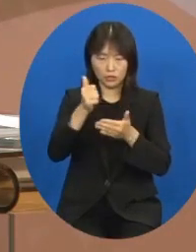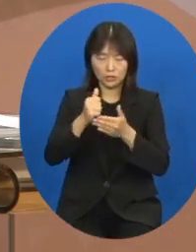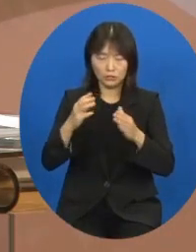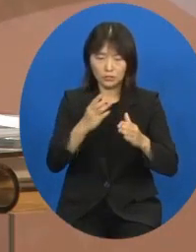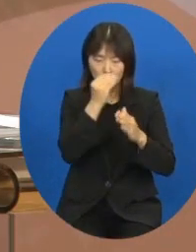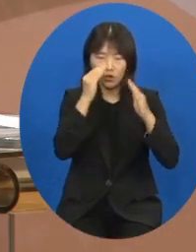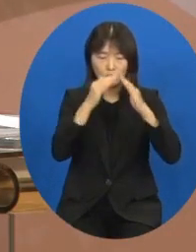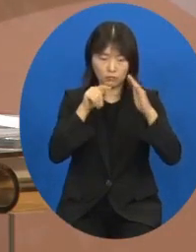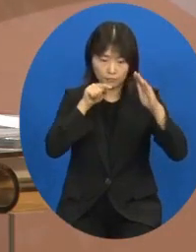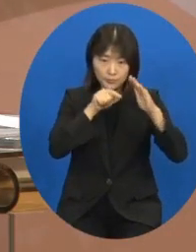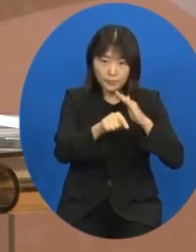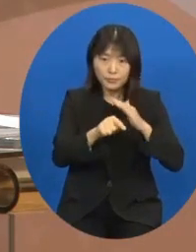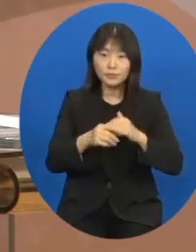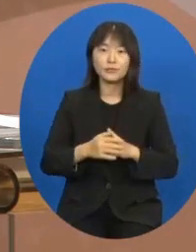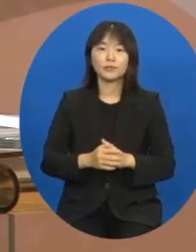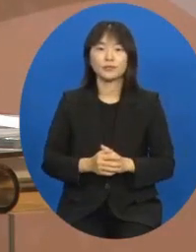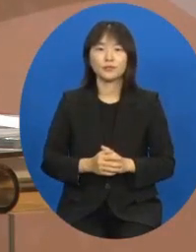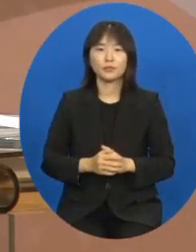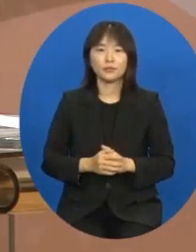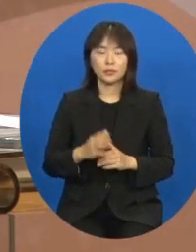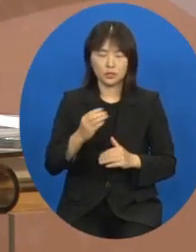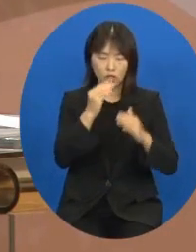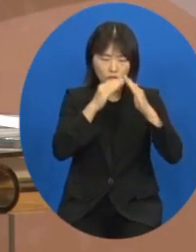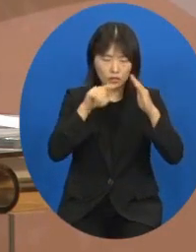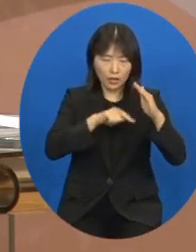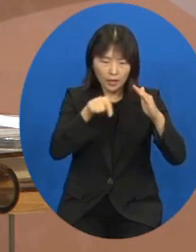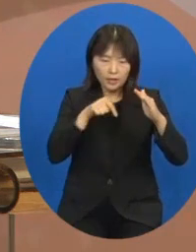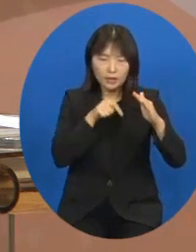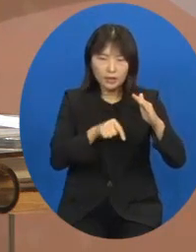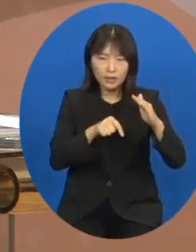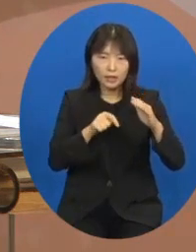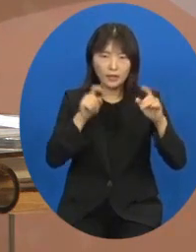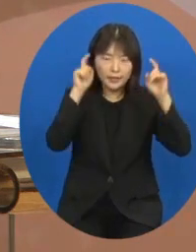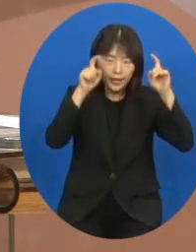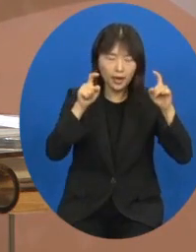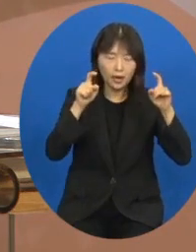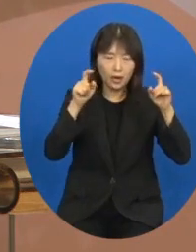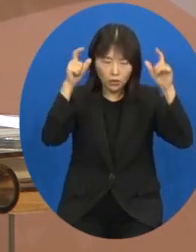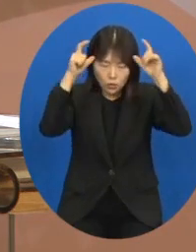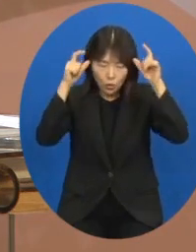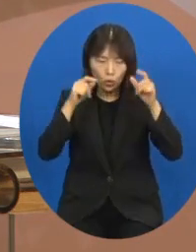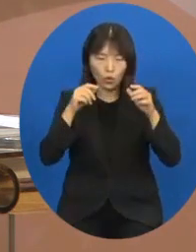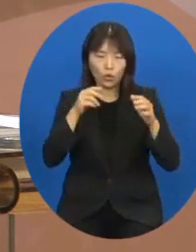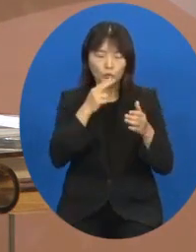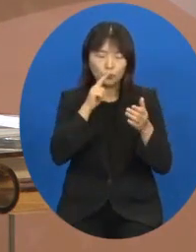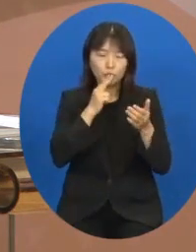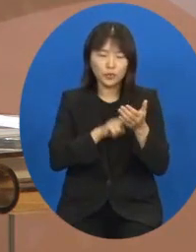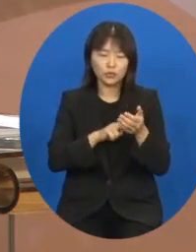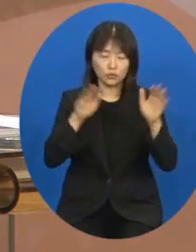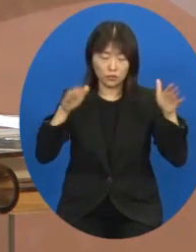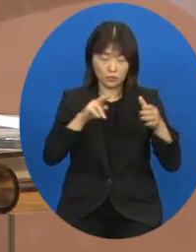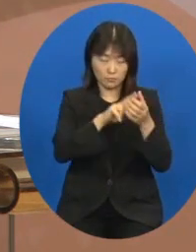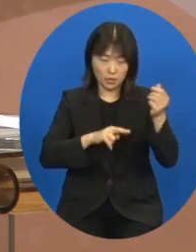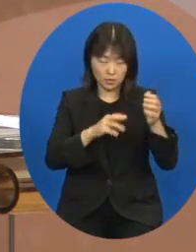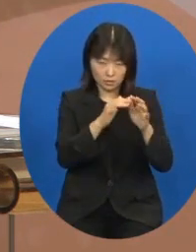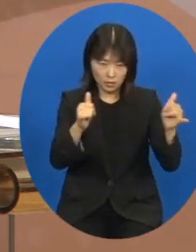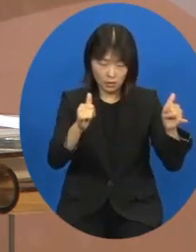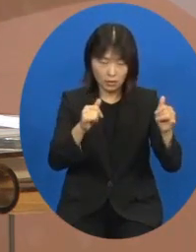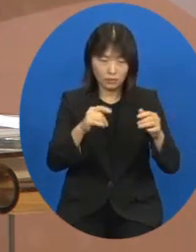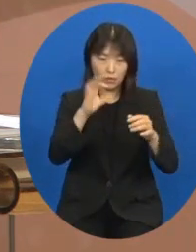성전에 들어가셨는데 그 성전 안에 양과 소와 비둘기를 파는 상인들이 또